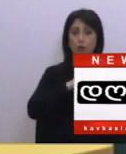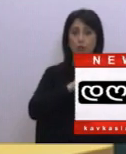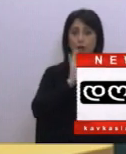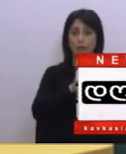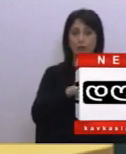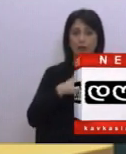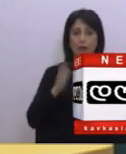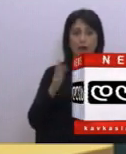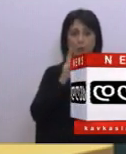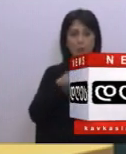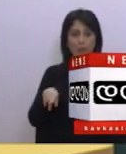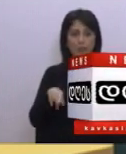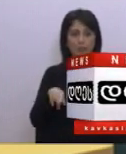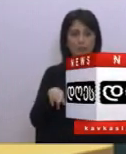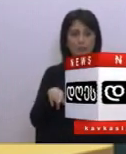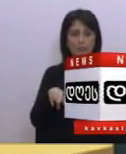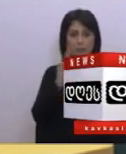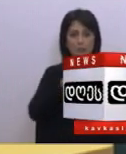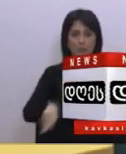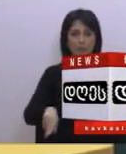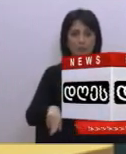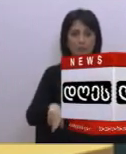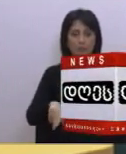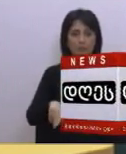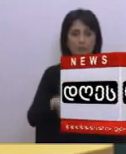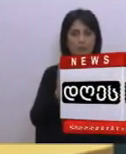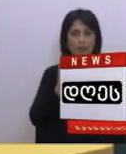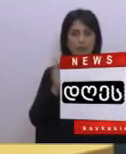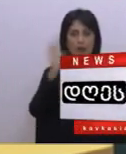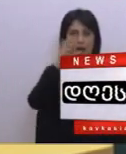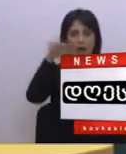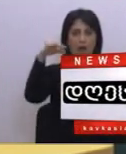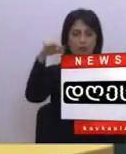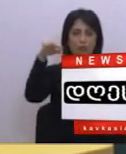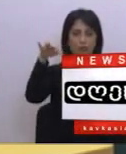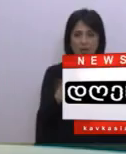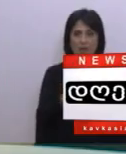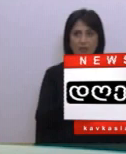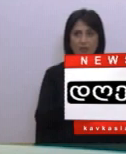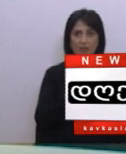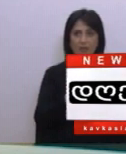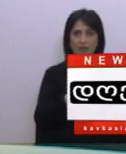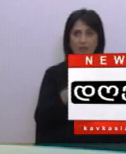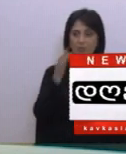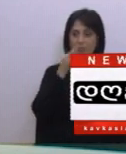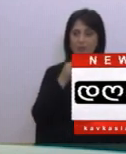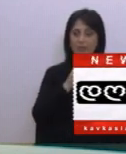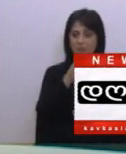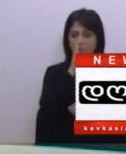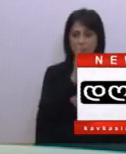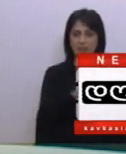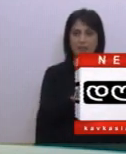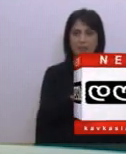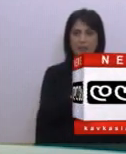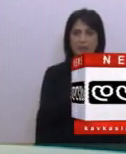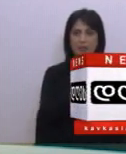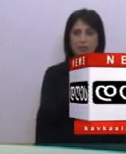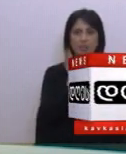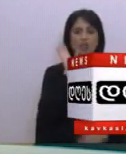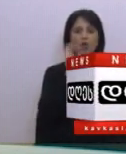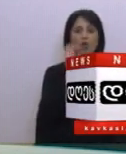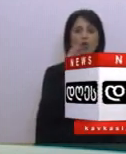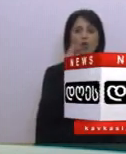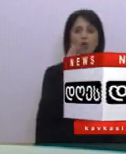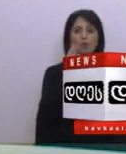Gamartulia, Anaclei Sportis, proiecti Kulav Hairshiaris, Chamoke de Boli. Mi va suhet Irdapir,